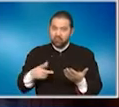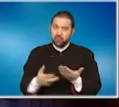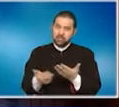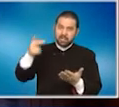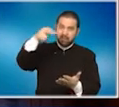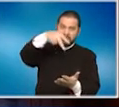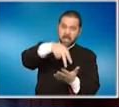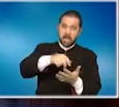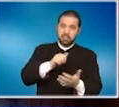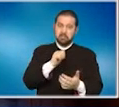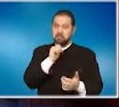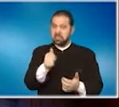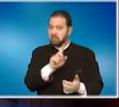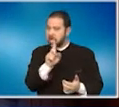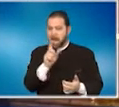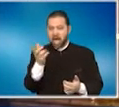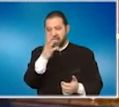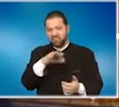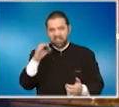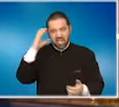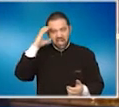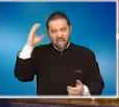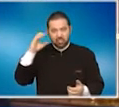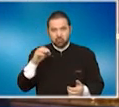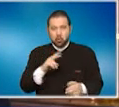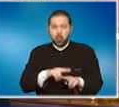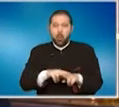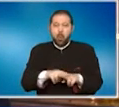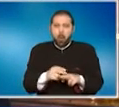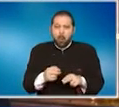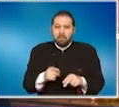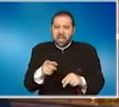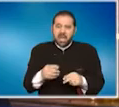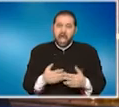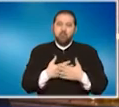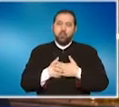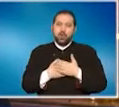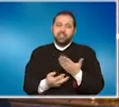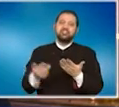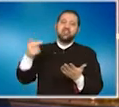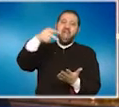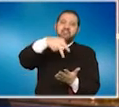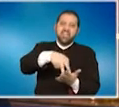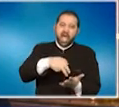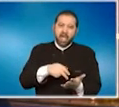crezut. Adică copilul acela l-am văzut noi acum și acum tu spui nouă că a murit și că a înviat